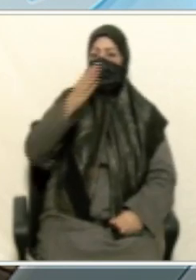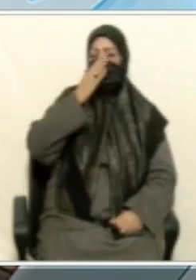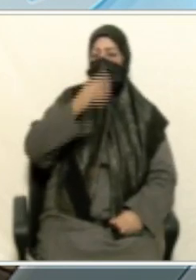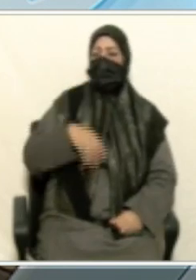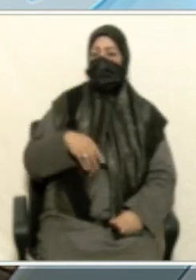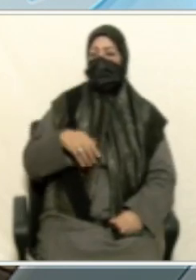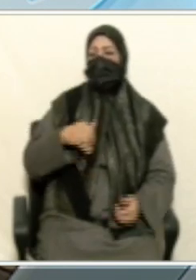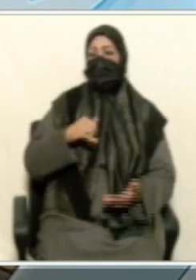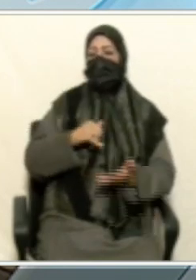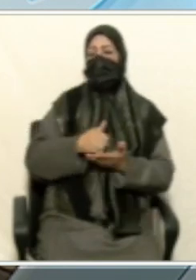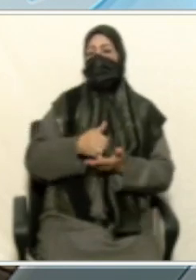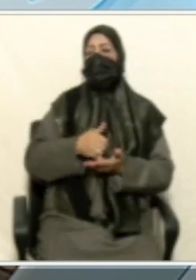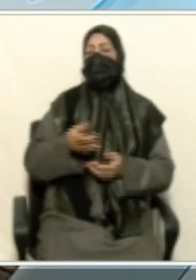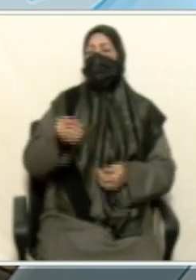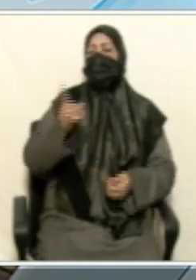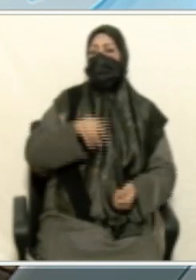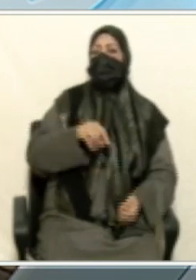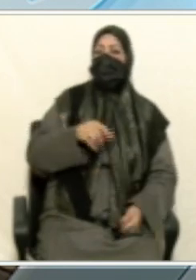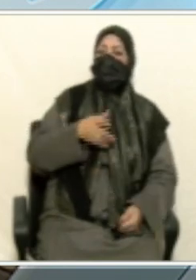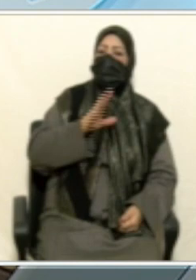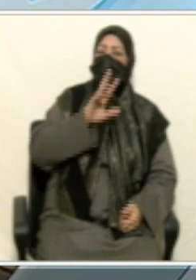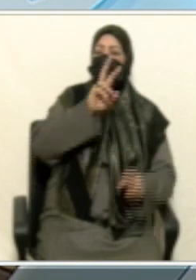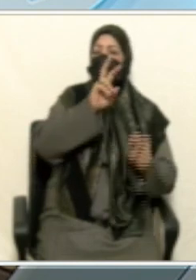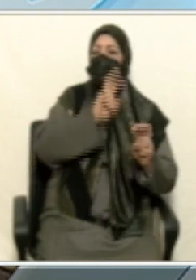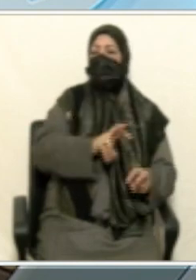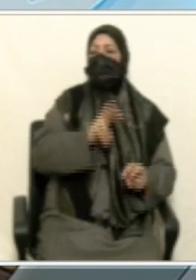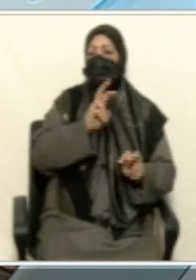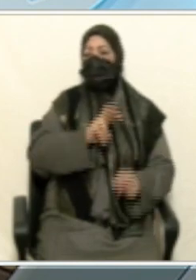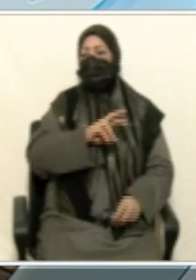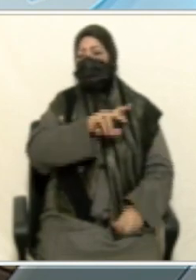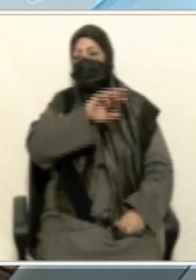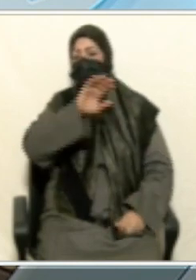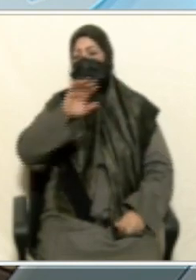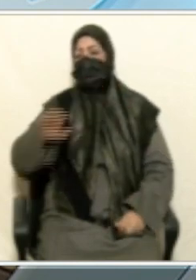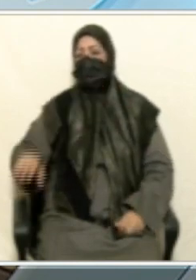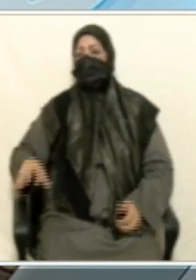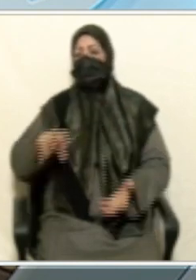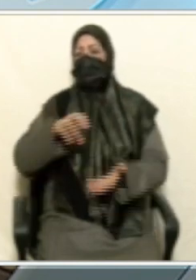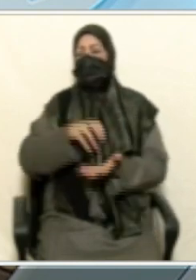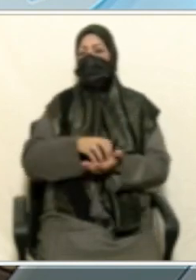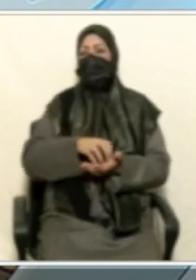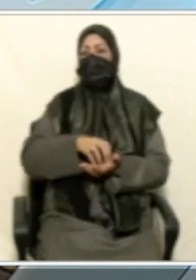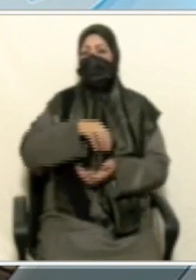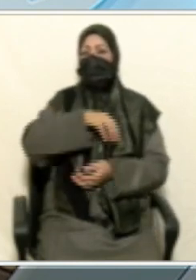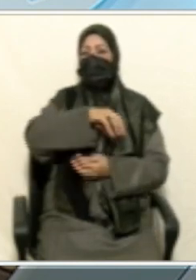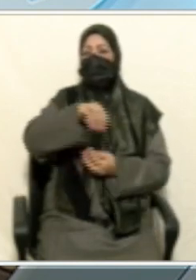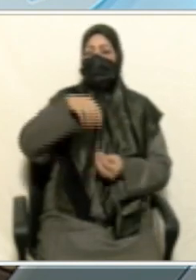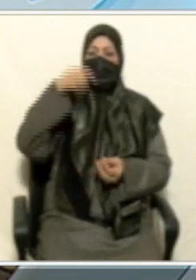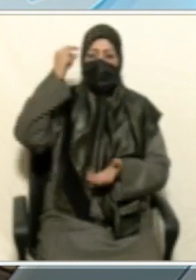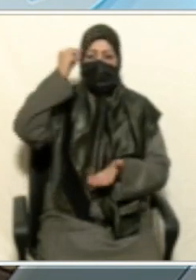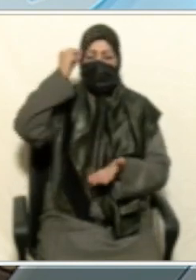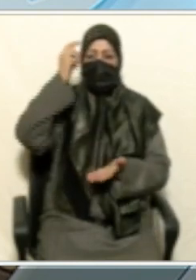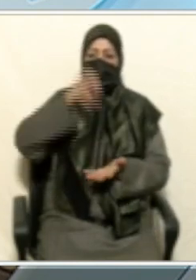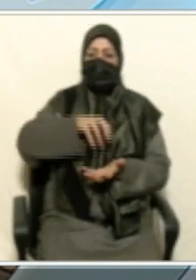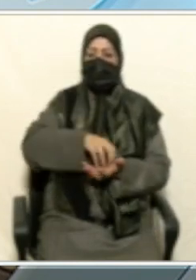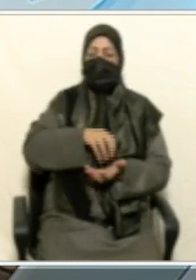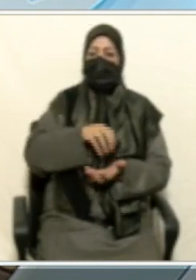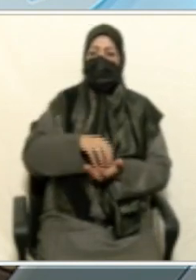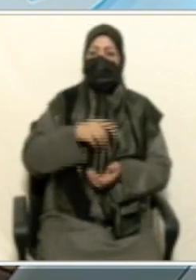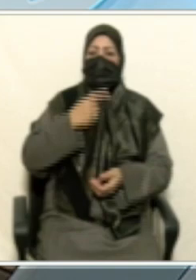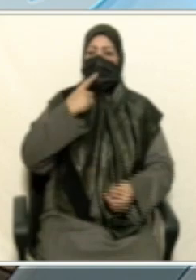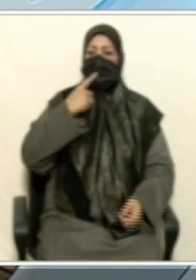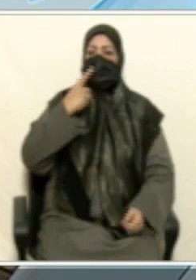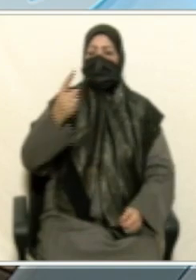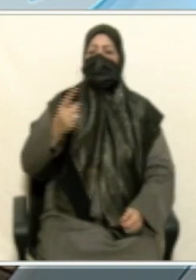حتى جاء مكة أو الكعبة في السنة السادسة للعمرة